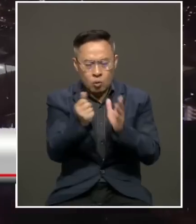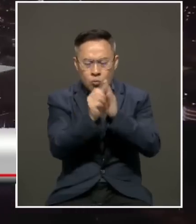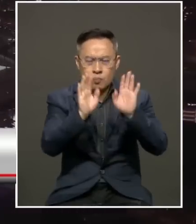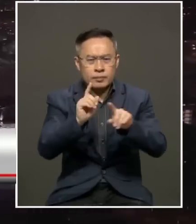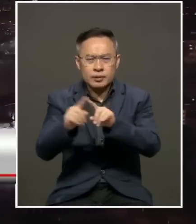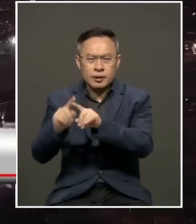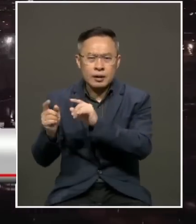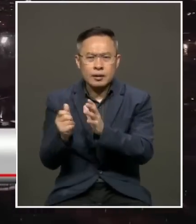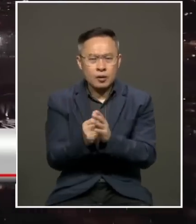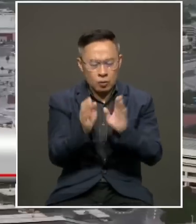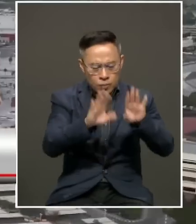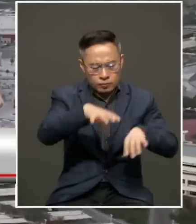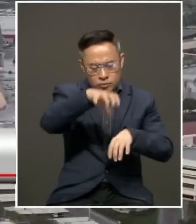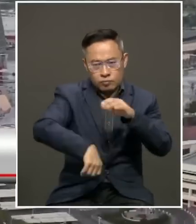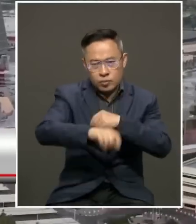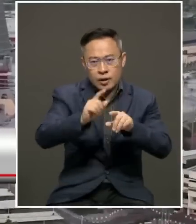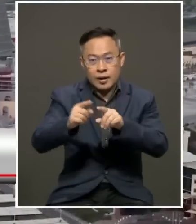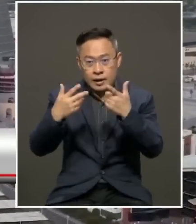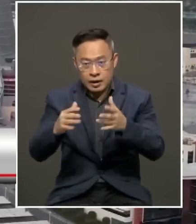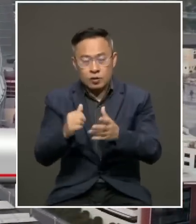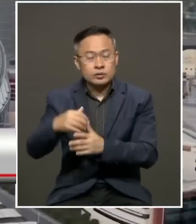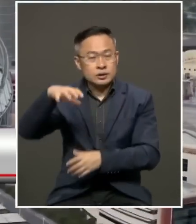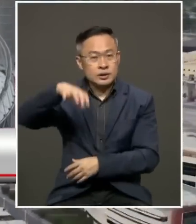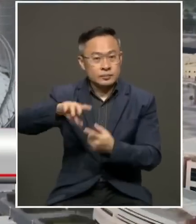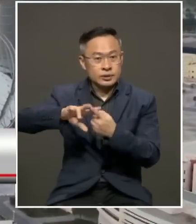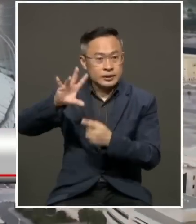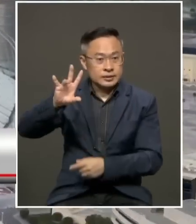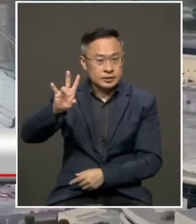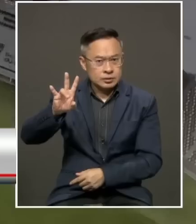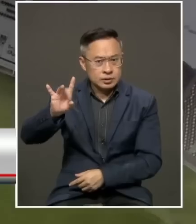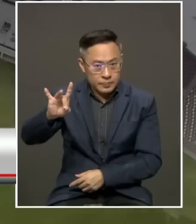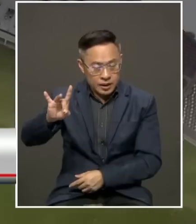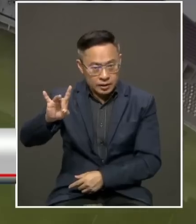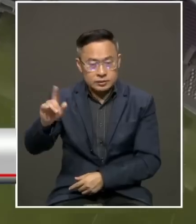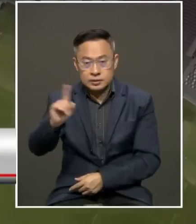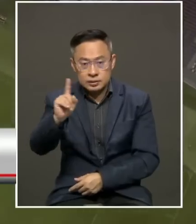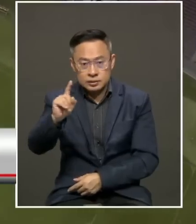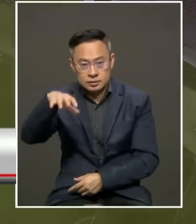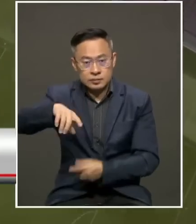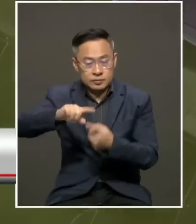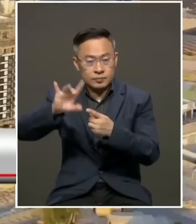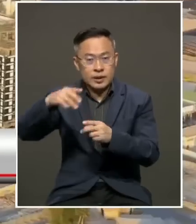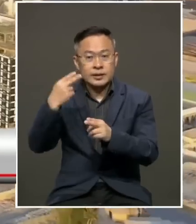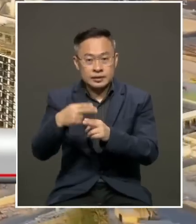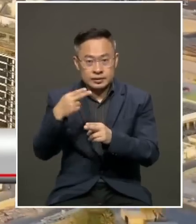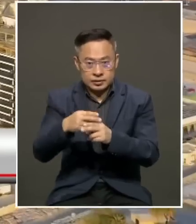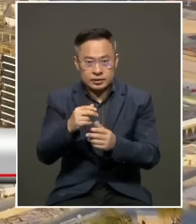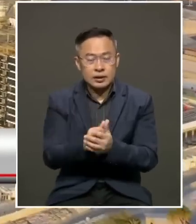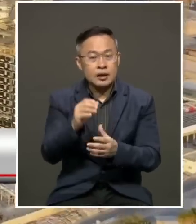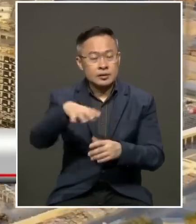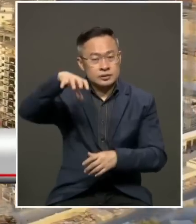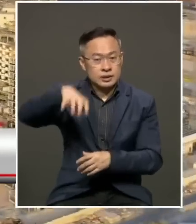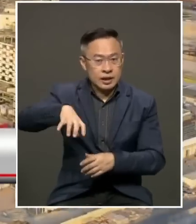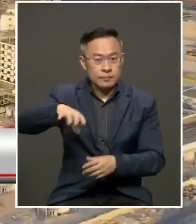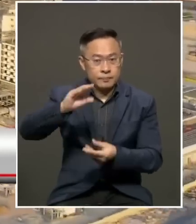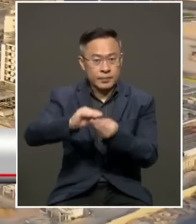ไม่มีเอกลักษณ์ที่แตกต่างกันไปนะคะยังมีอีกหนึ่งสนามค่ะเดี๋ยวจะพาไปดูสนามที่มีชื่อว่า Stadium 974นะ